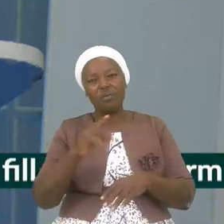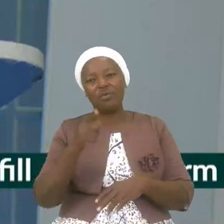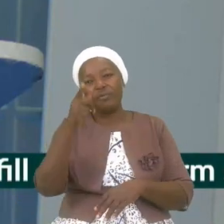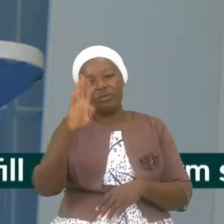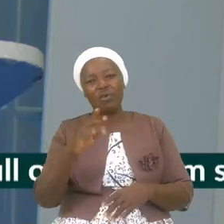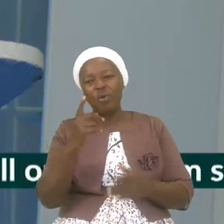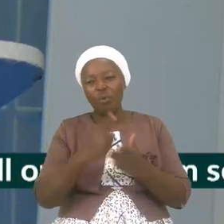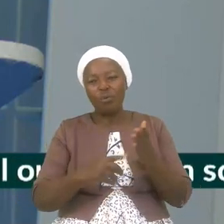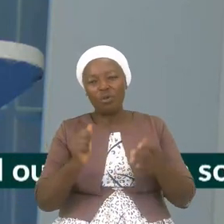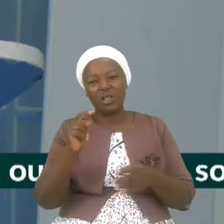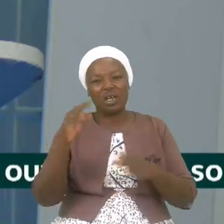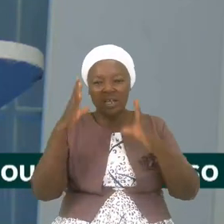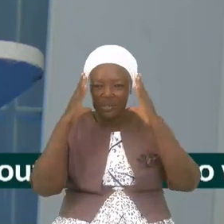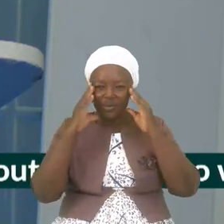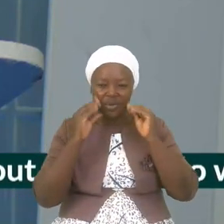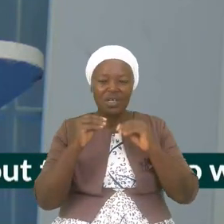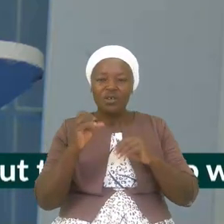Quelle expérience!